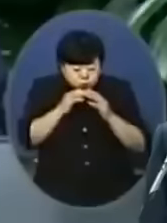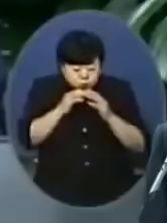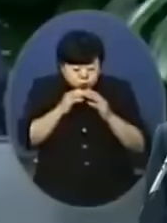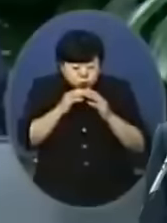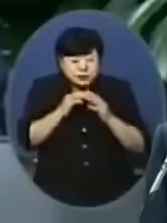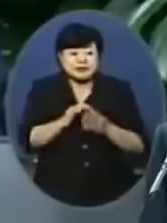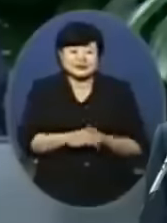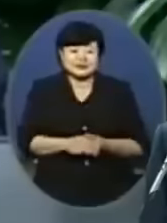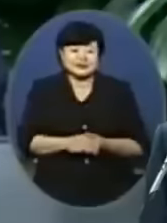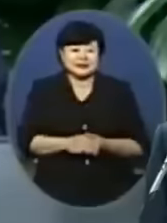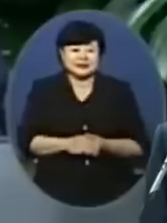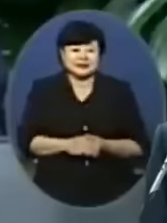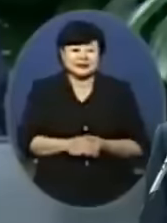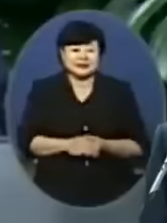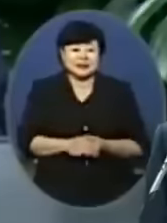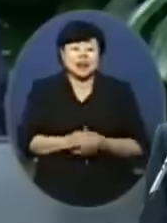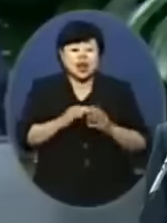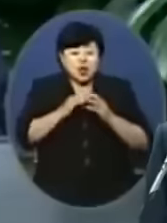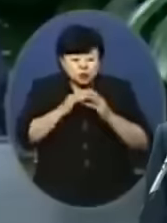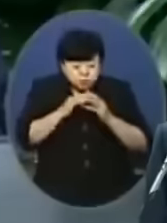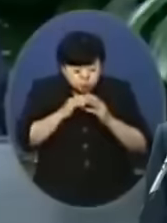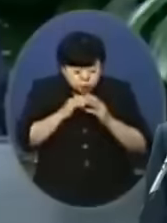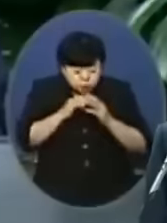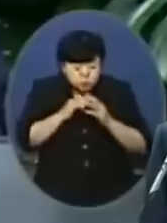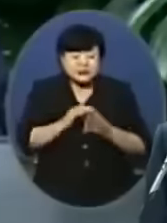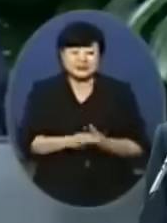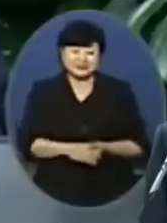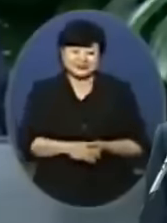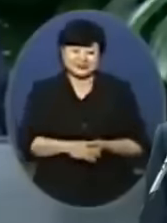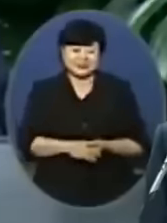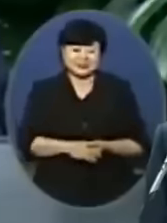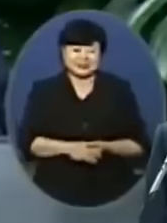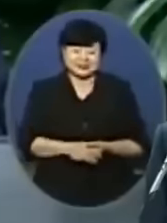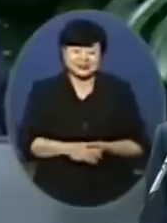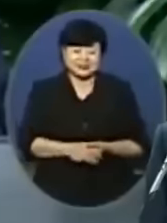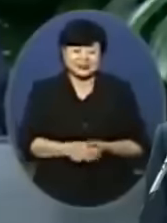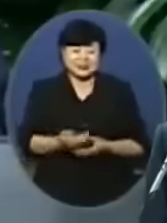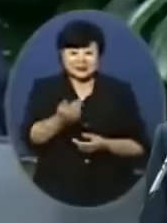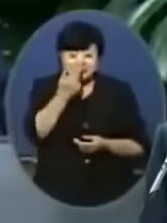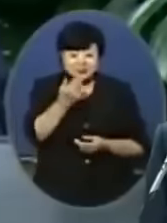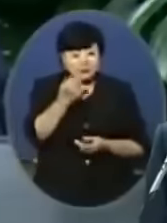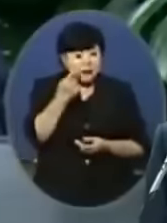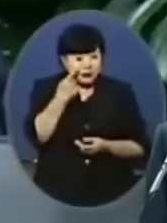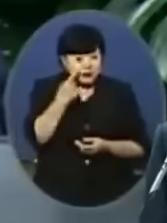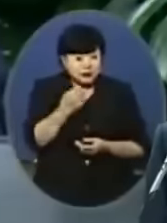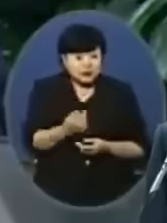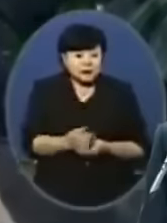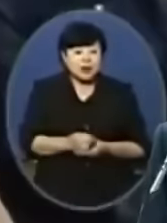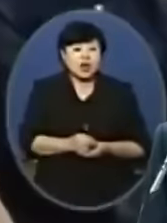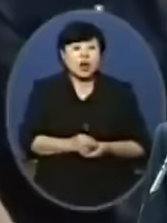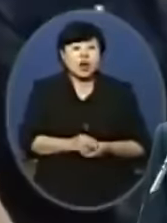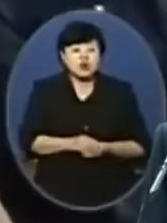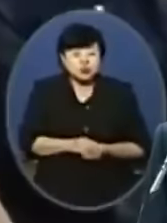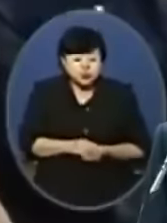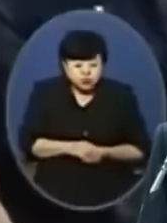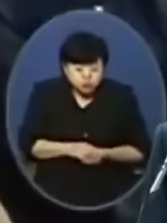제가 숨을 쉬었습니다. 푸뉴마를 쉬었습니다. 여러분도 숨을 한번 쉬어보십시오.